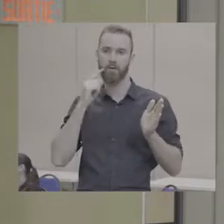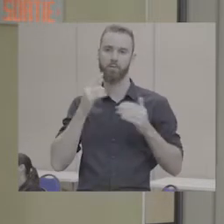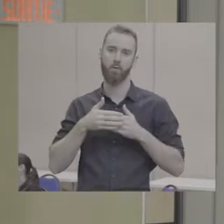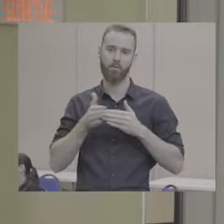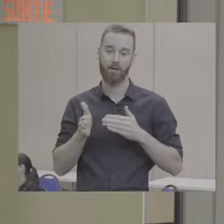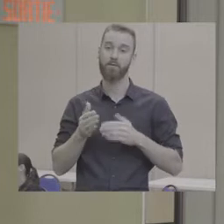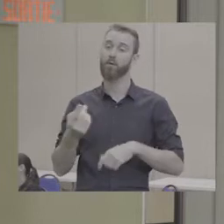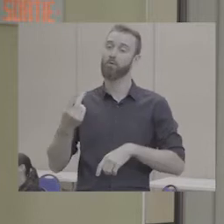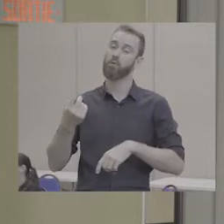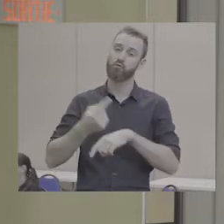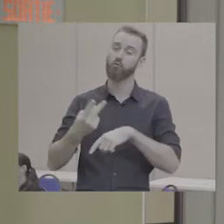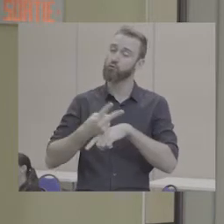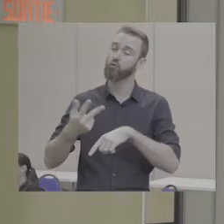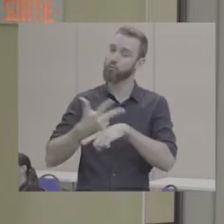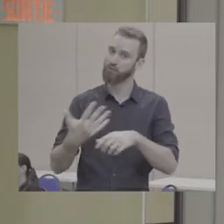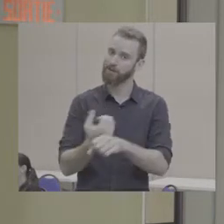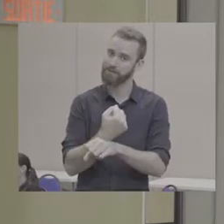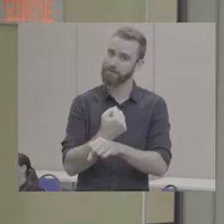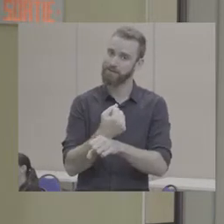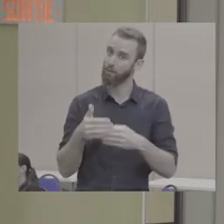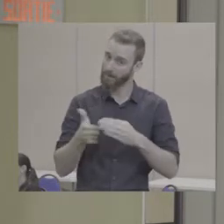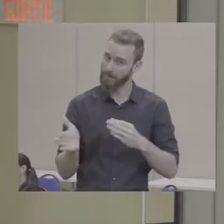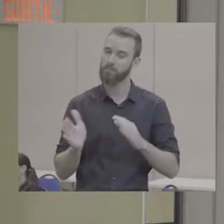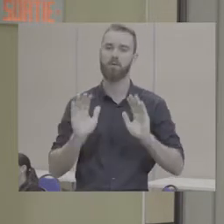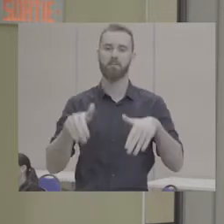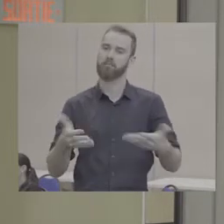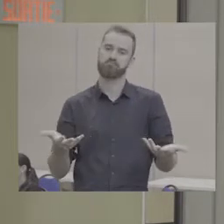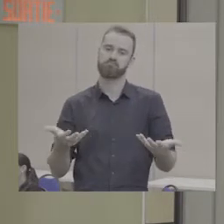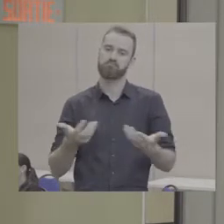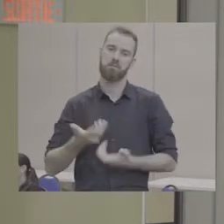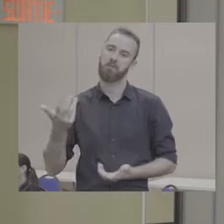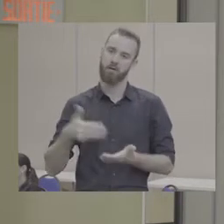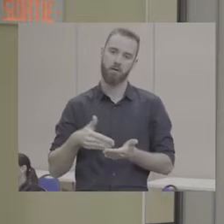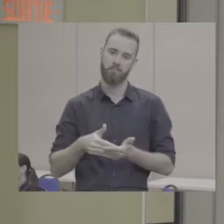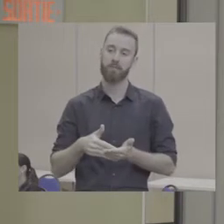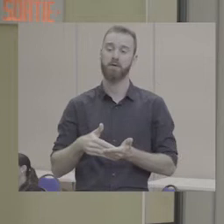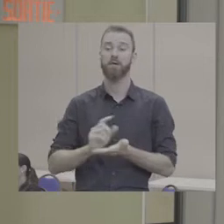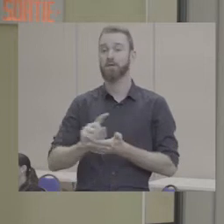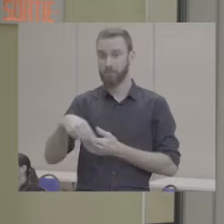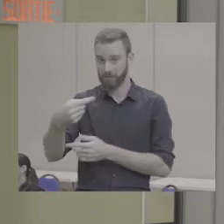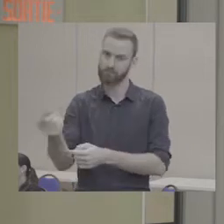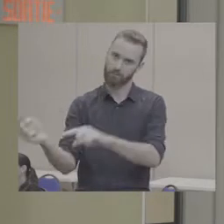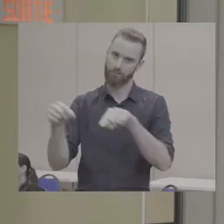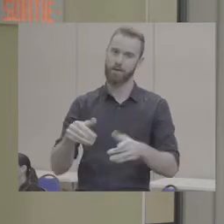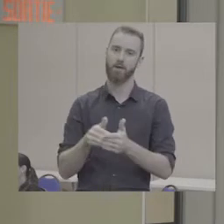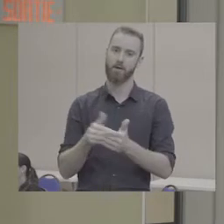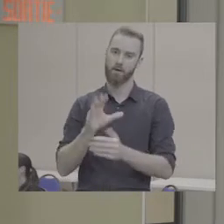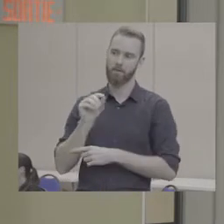2 jours, 3 jours pour s'ouvrir. Après ça, elle ne s'ouvrait plus. Là, il est revenu une semaine plus